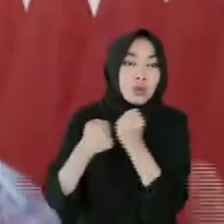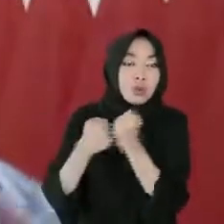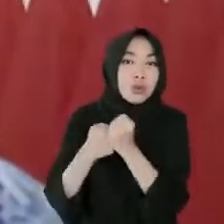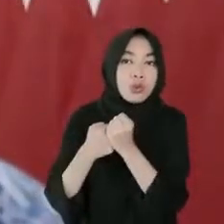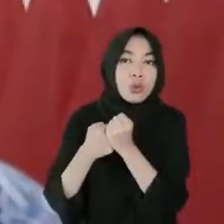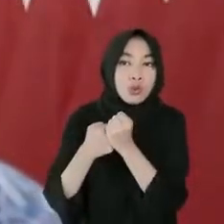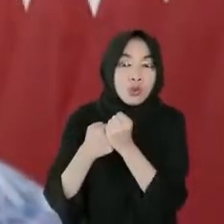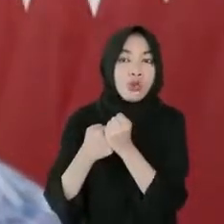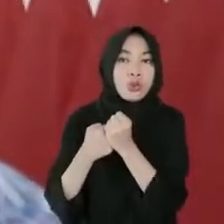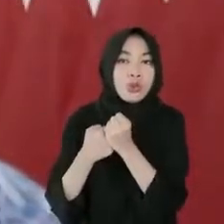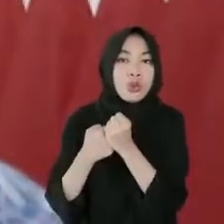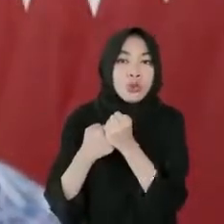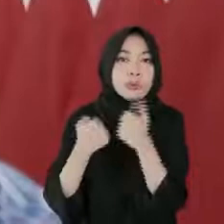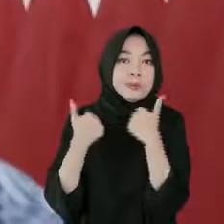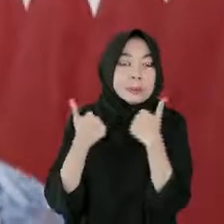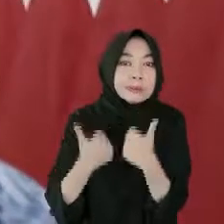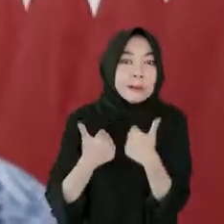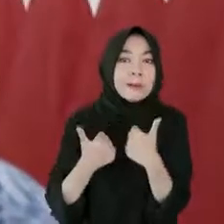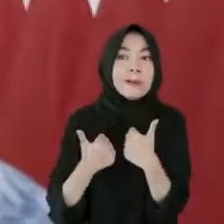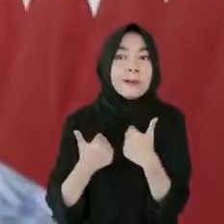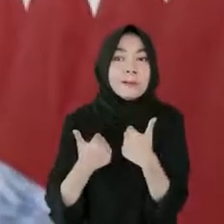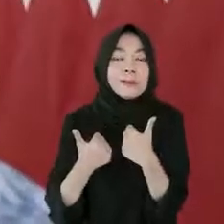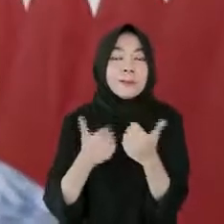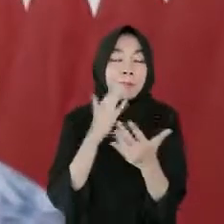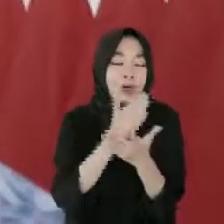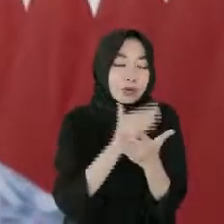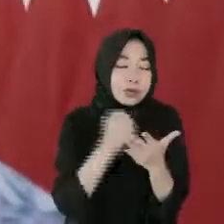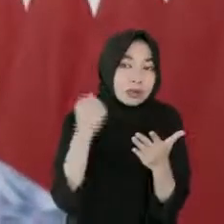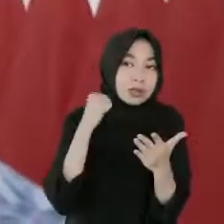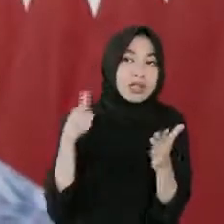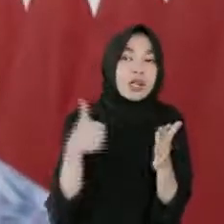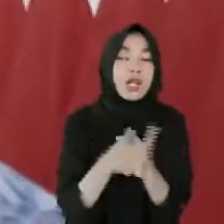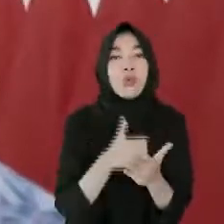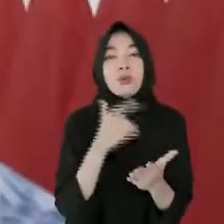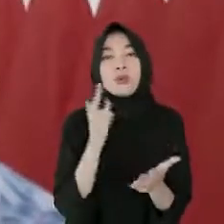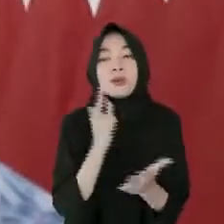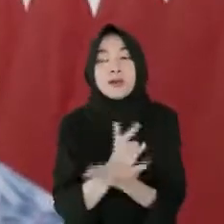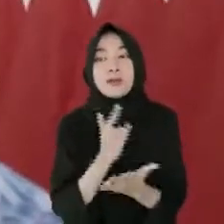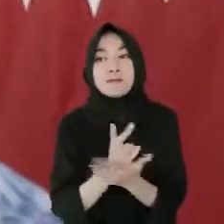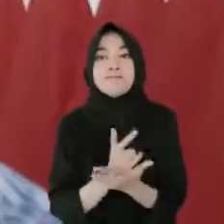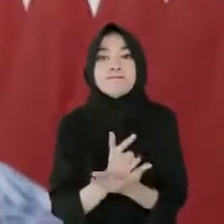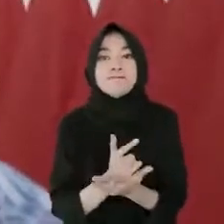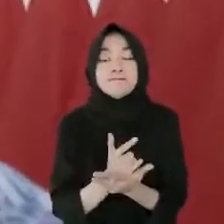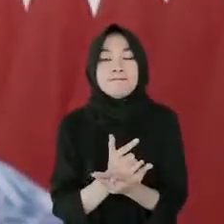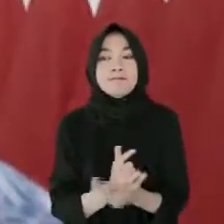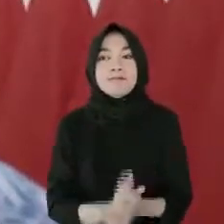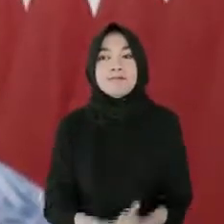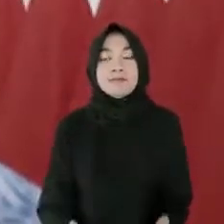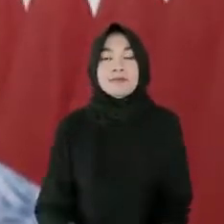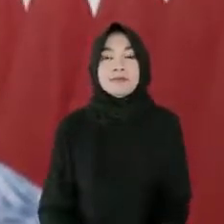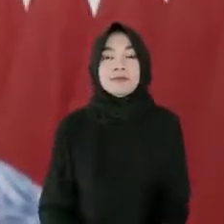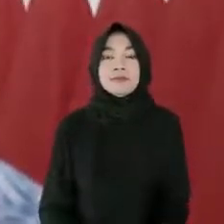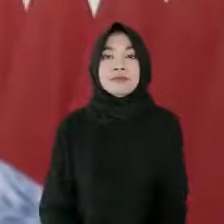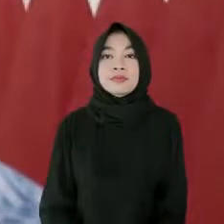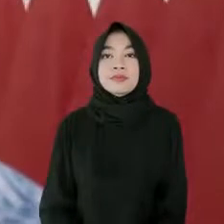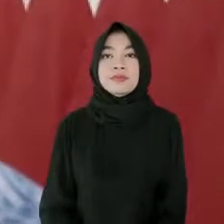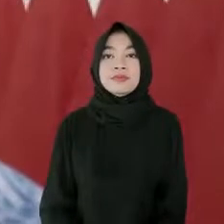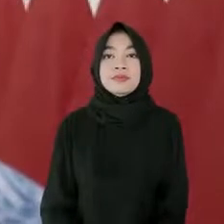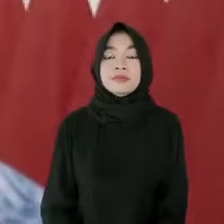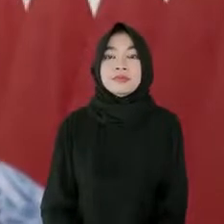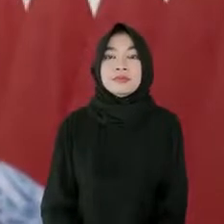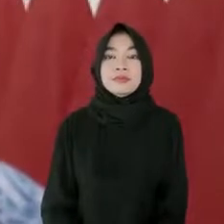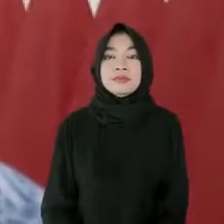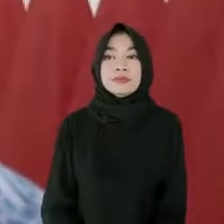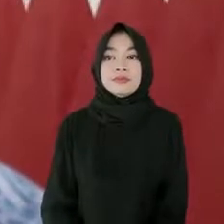the acaranya masing-masing dengan mati protokol kesehatan jadi itu yang bisa kita lakukan Dan harapannya lagi